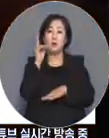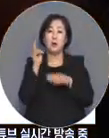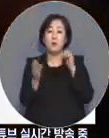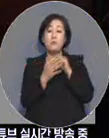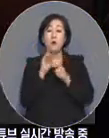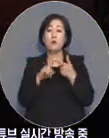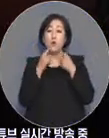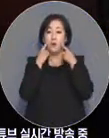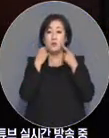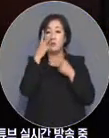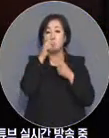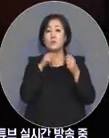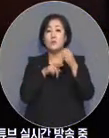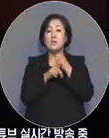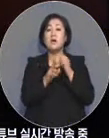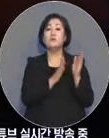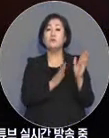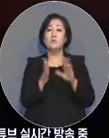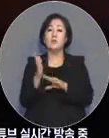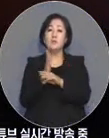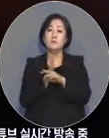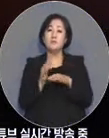화재 원인을 조사하고 있습니다